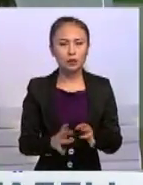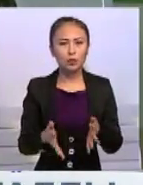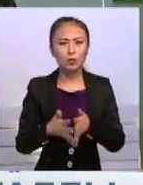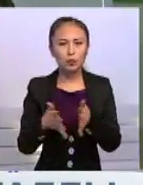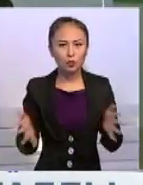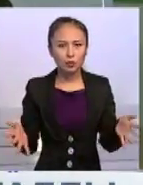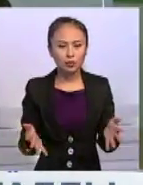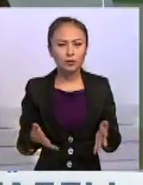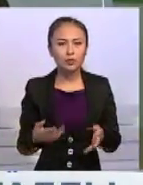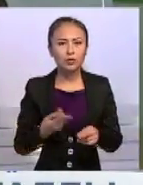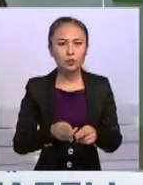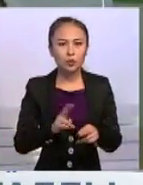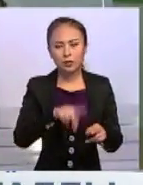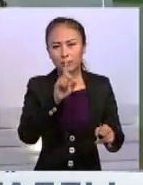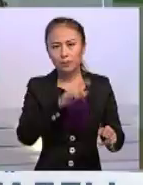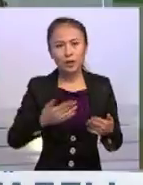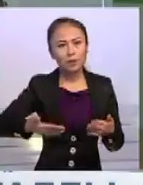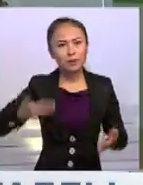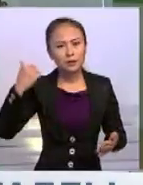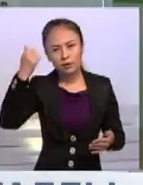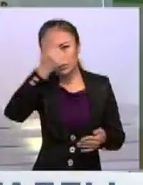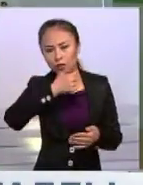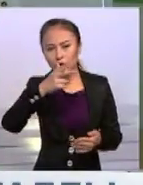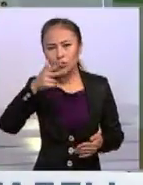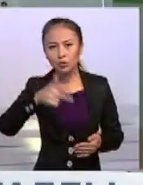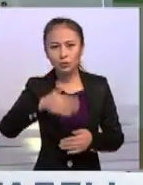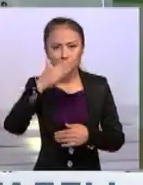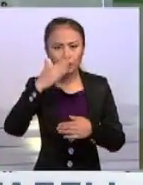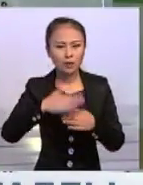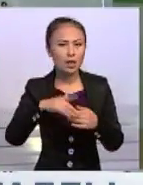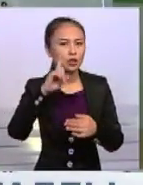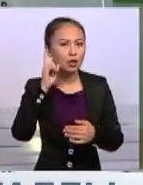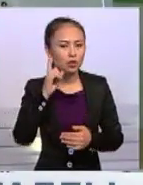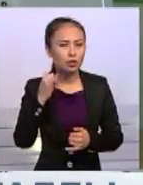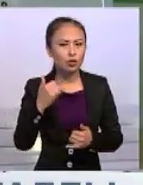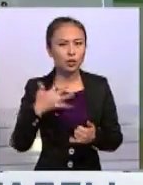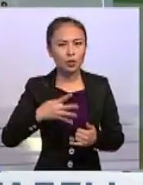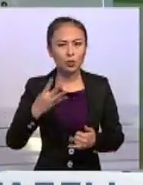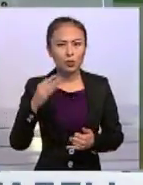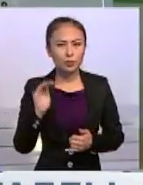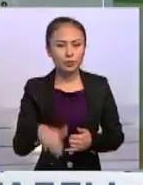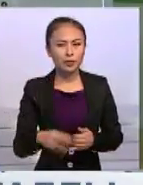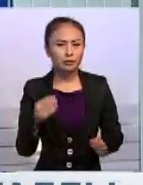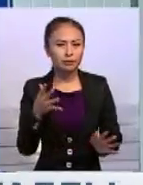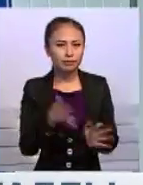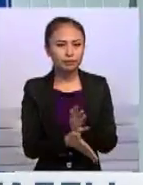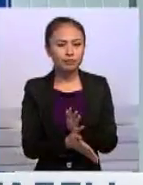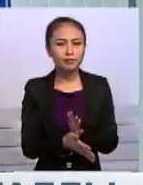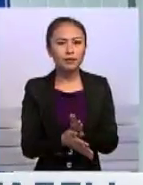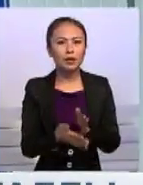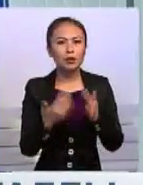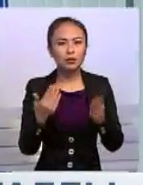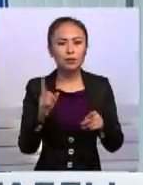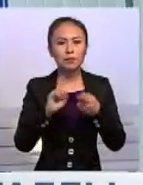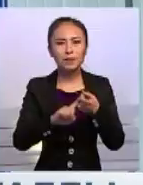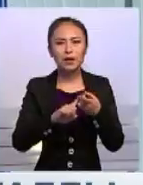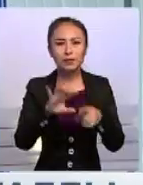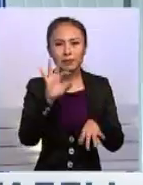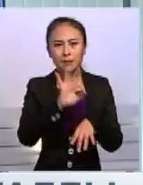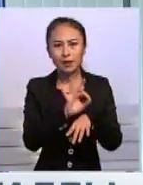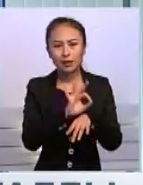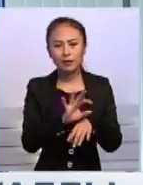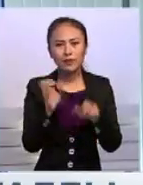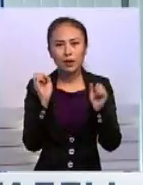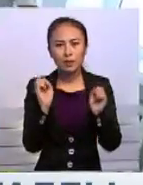жатыр. Сондықтан да былтыр 3000-ға жұмсар берсек, биыл 4000-нан аса жұмсар бердік. Жұқпалы ауруларға